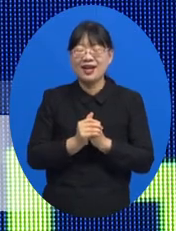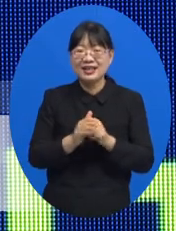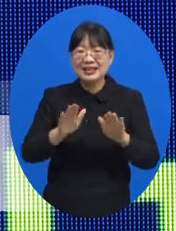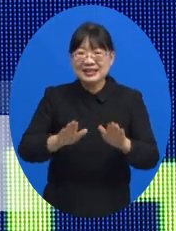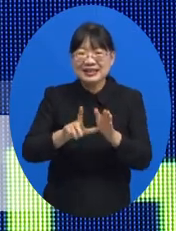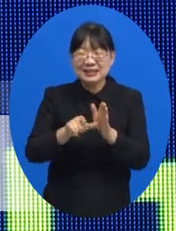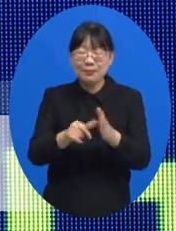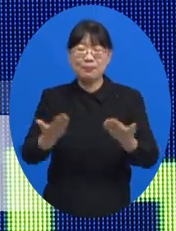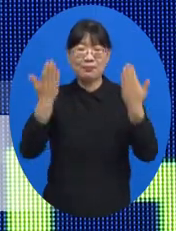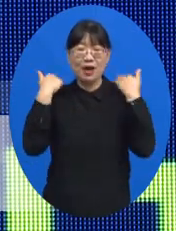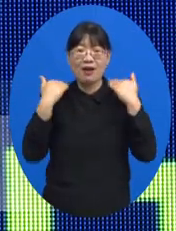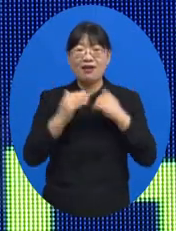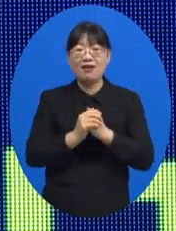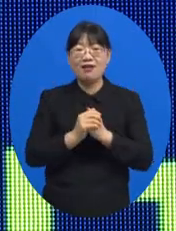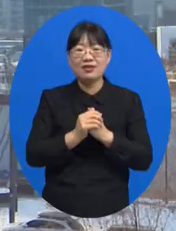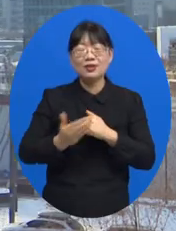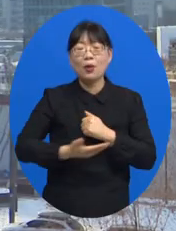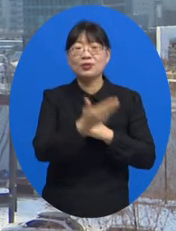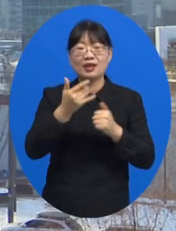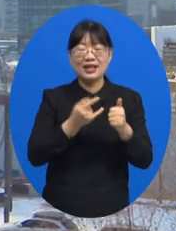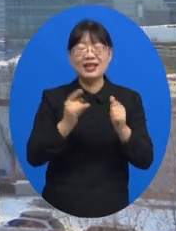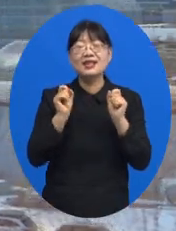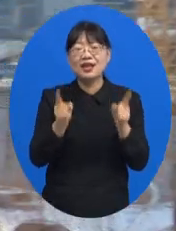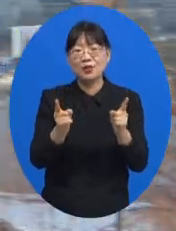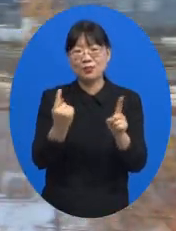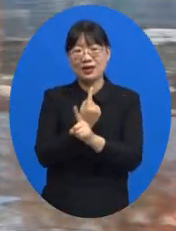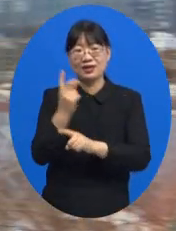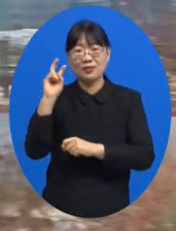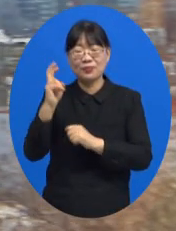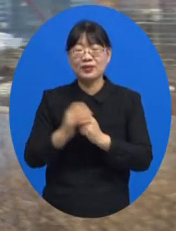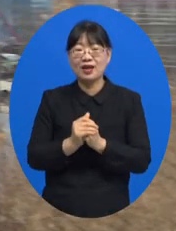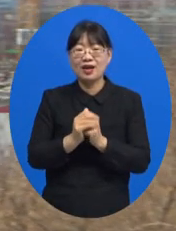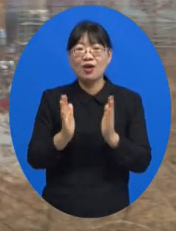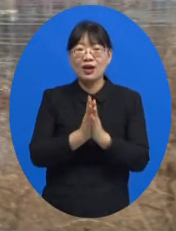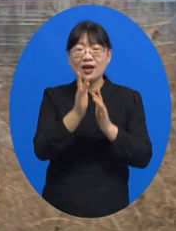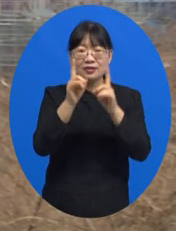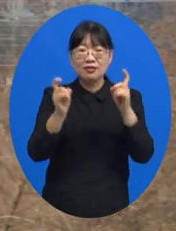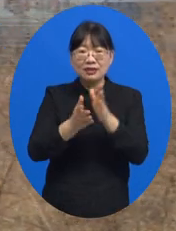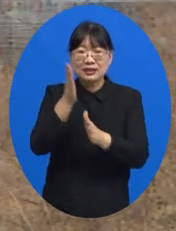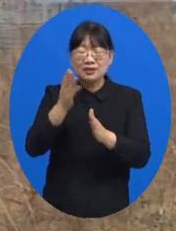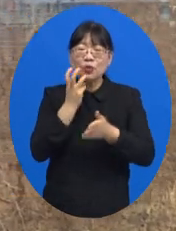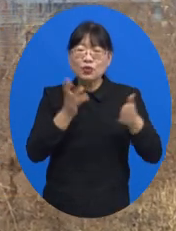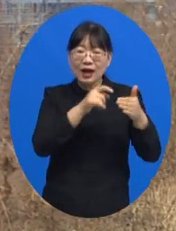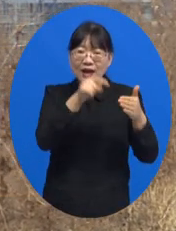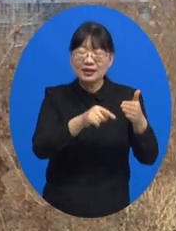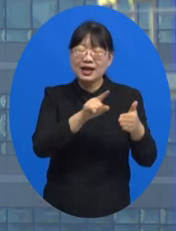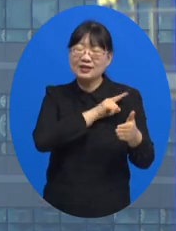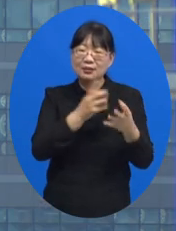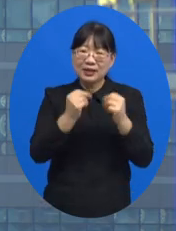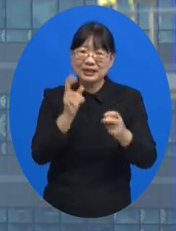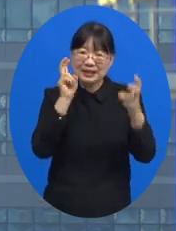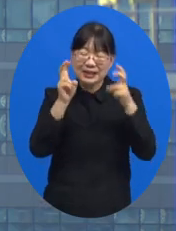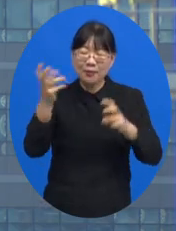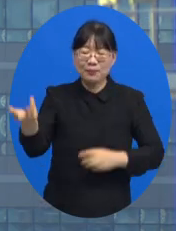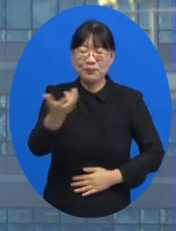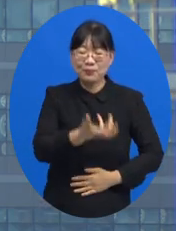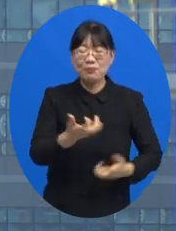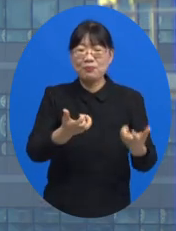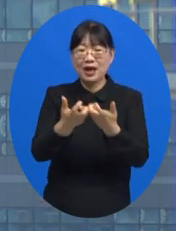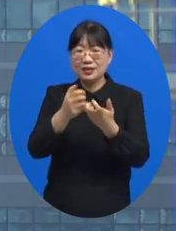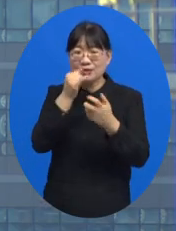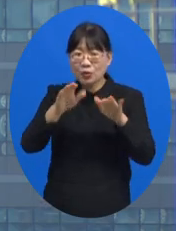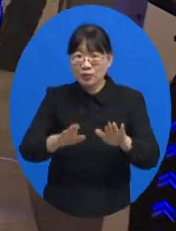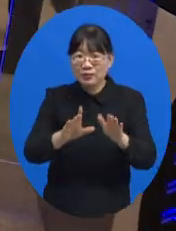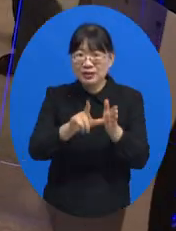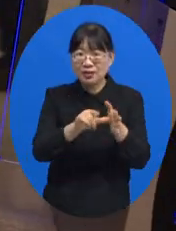지나면이 위기가 올 겁니다 화성시는 경기도에서 가장 많은 기업이 위치한 곳 이번 맞선